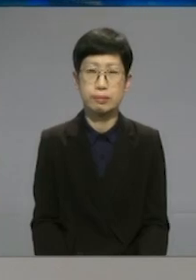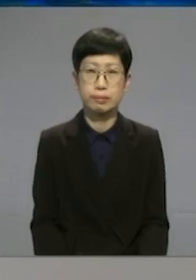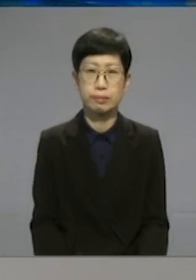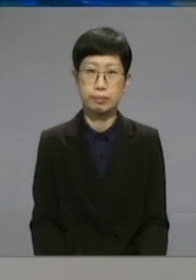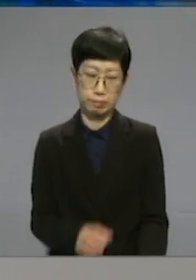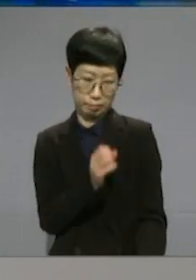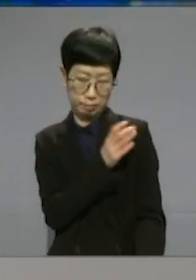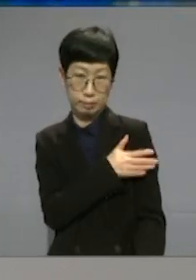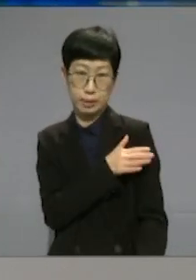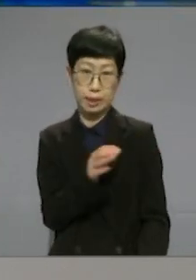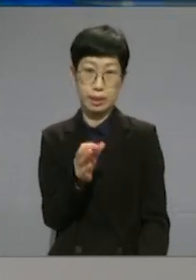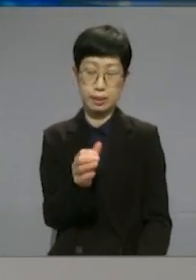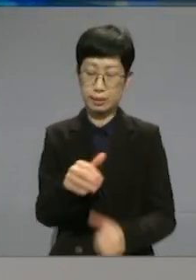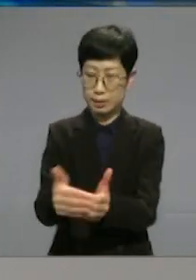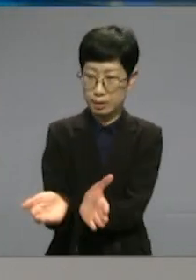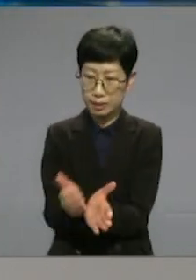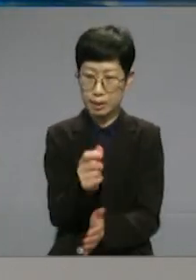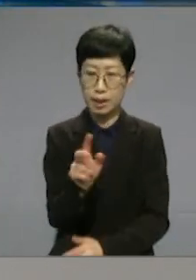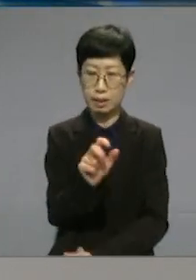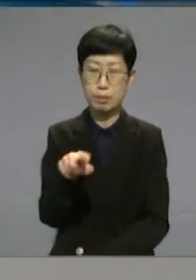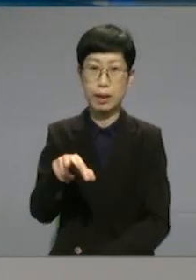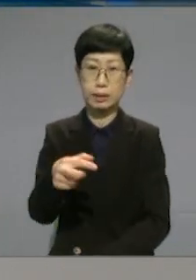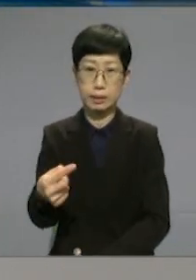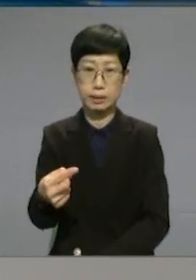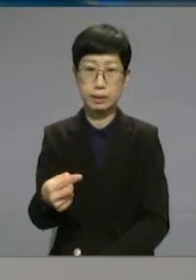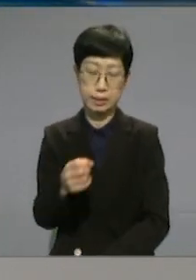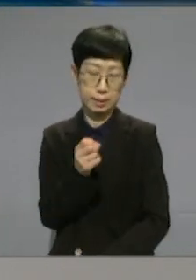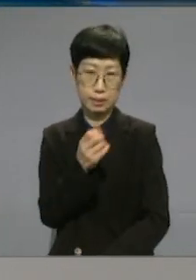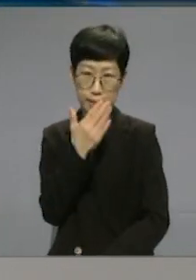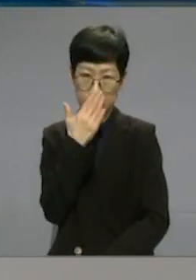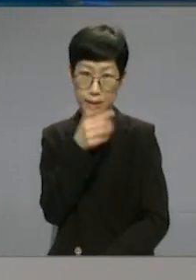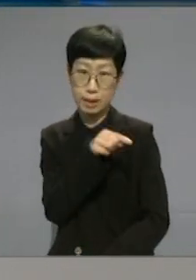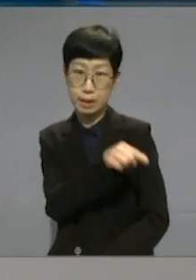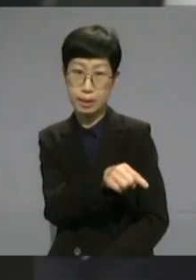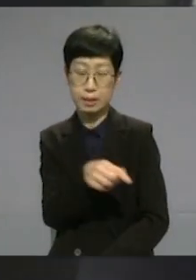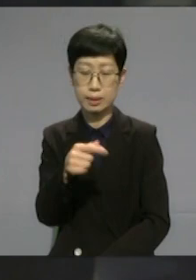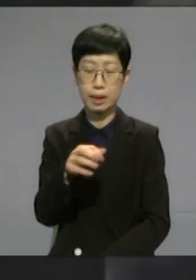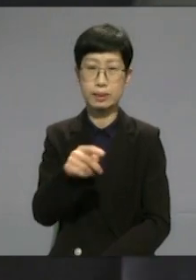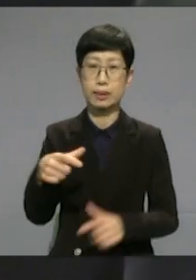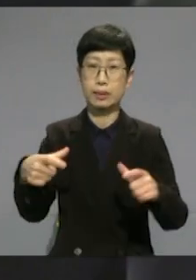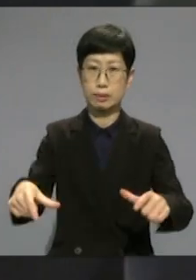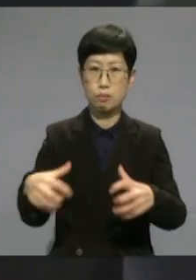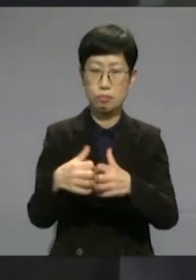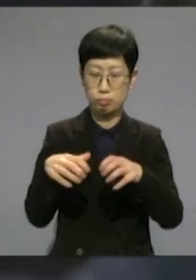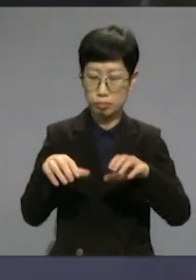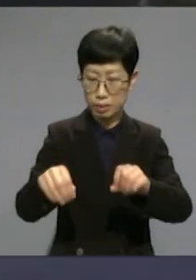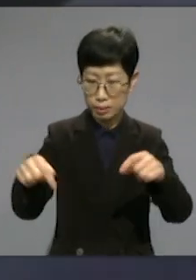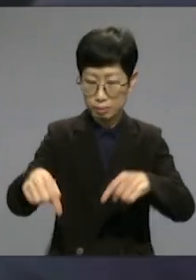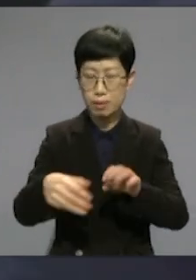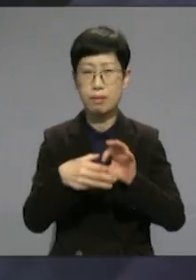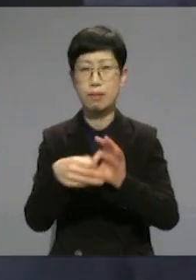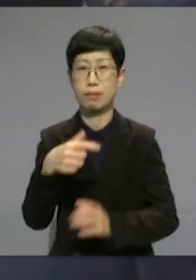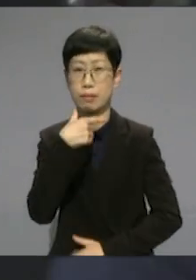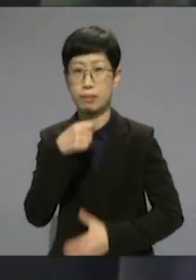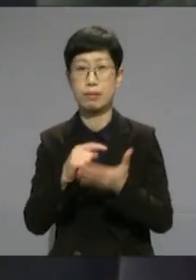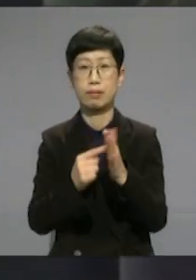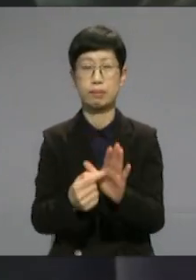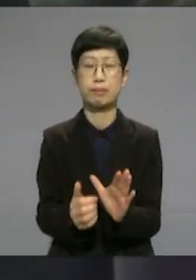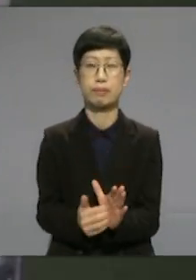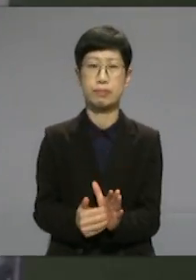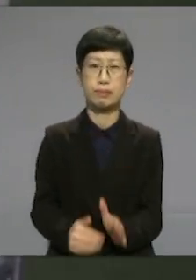팔레스타인 무장정파 하마스가 중재자를 통해 이스라엘과의 가자지구 휴전 협상을 계속하겠다는 의지를